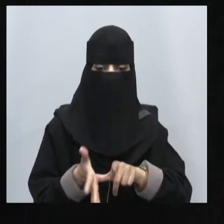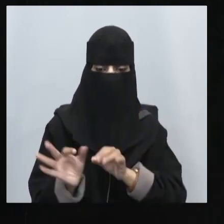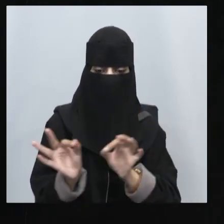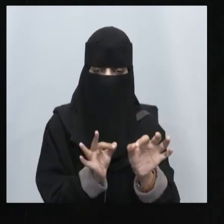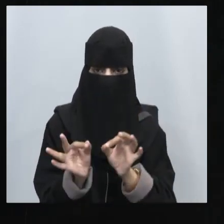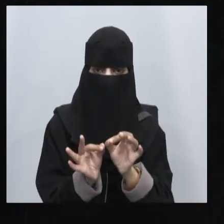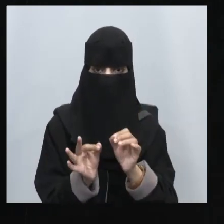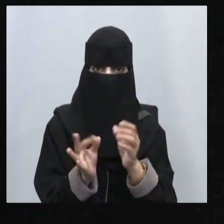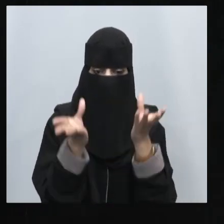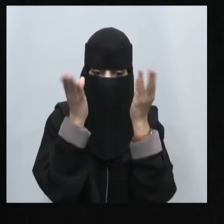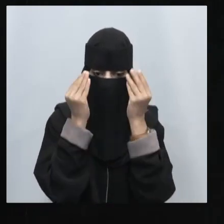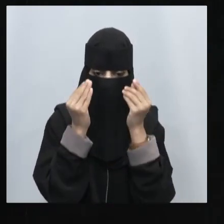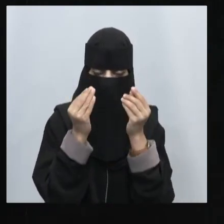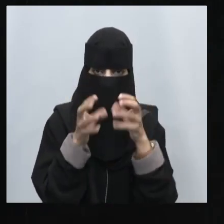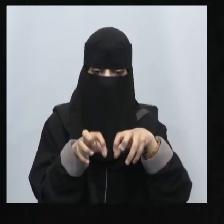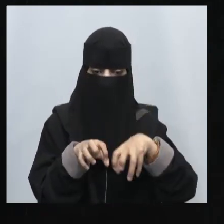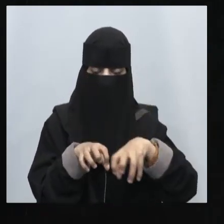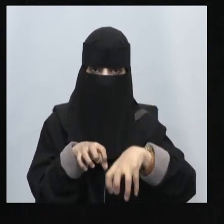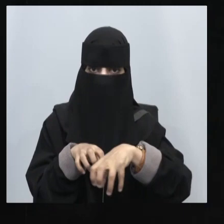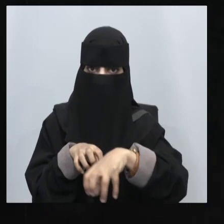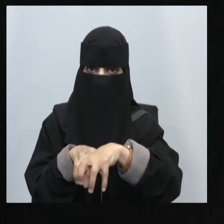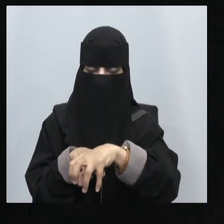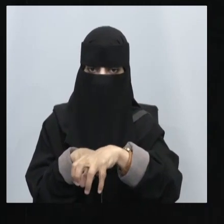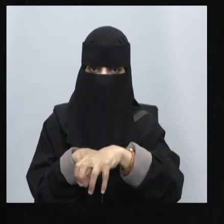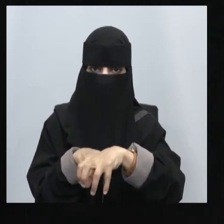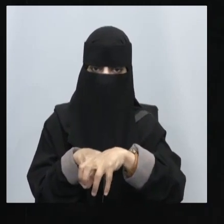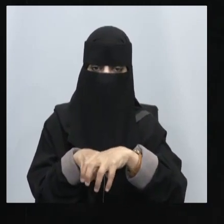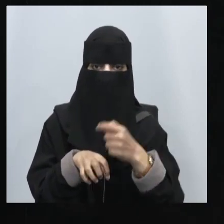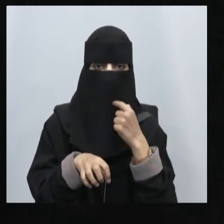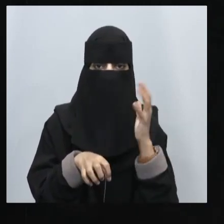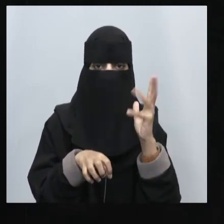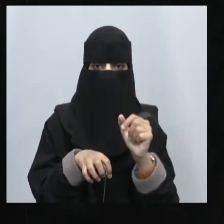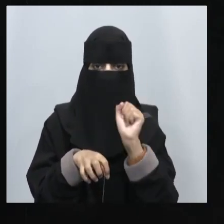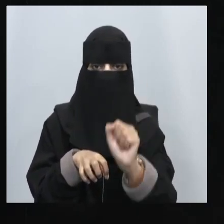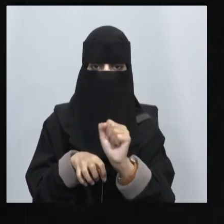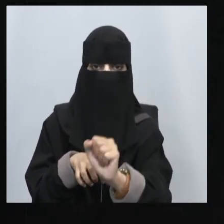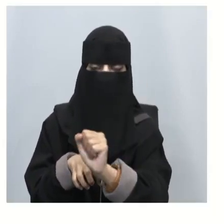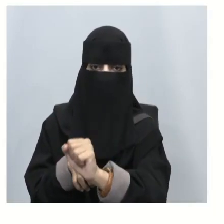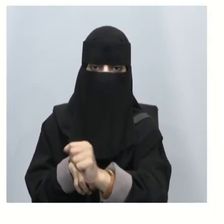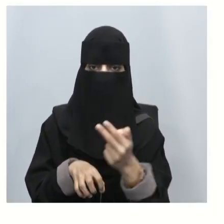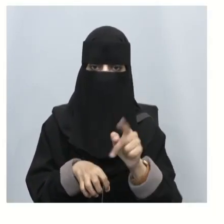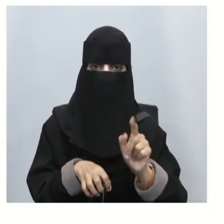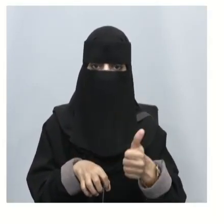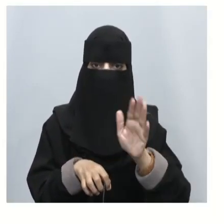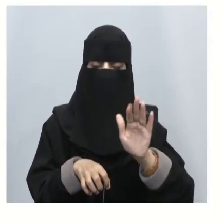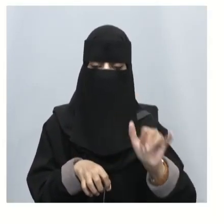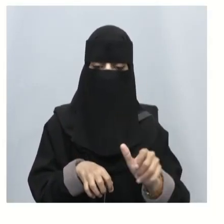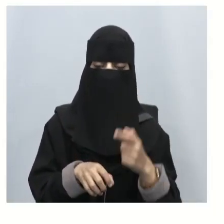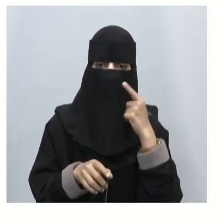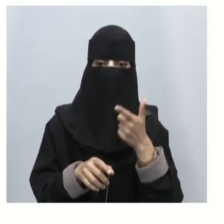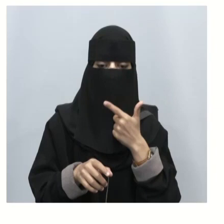خارطه معرفيه لاقسام العصر العباسي بعد ذلك نريد ان نستنتج